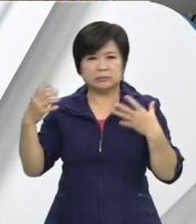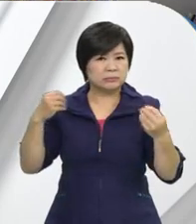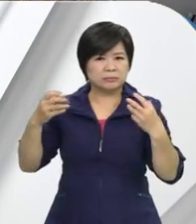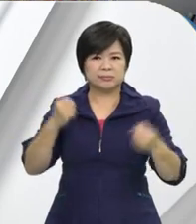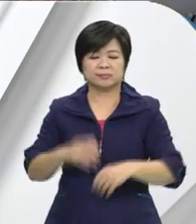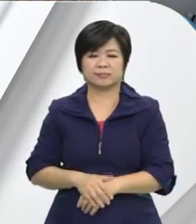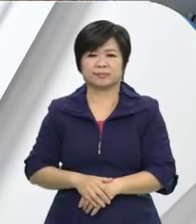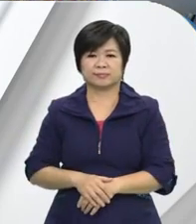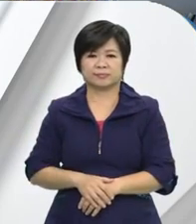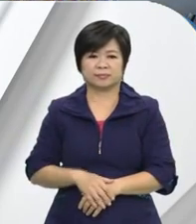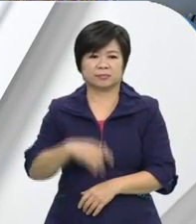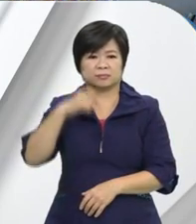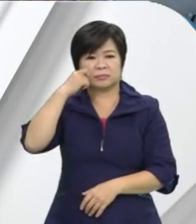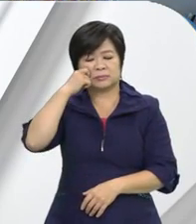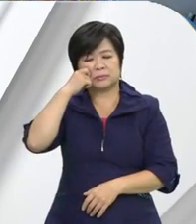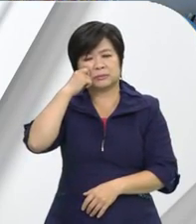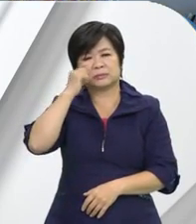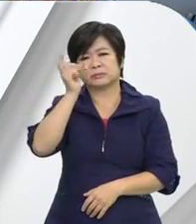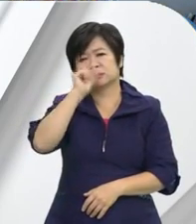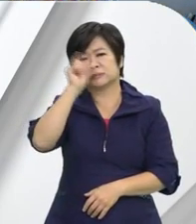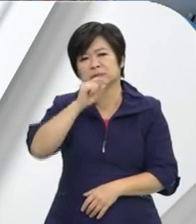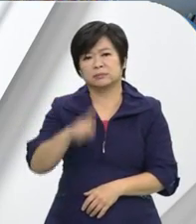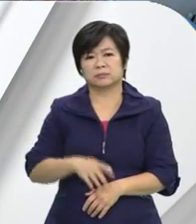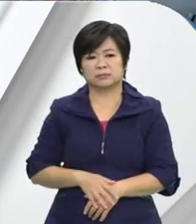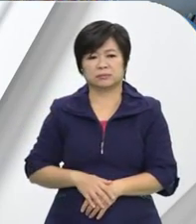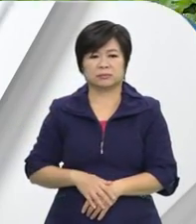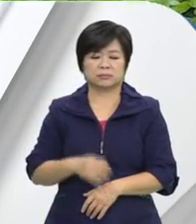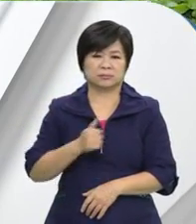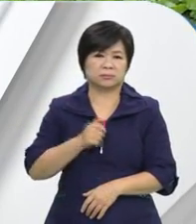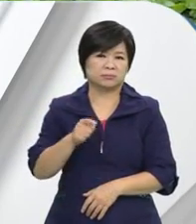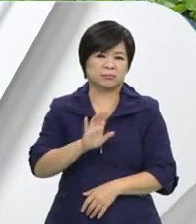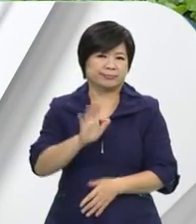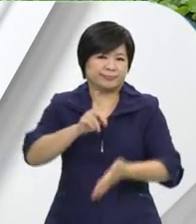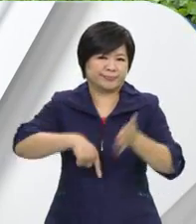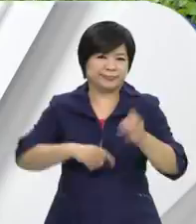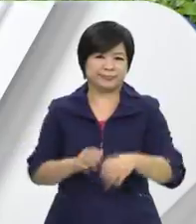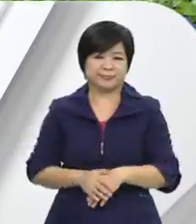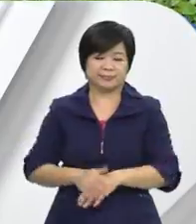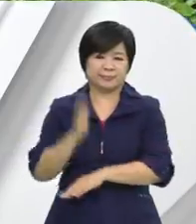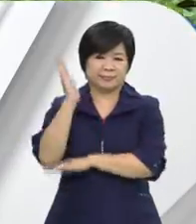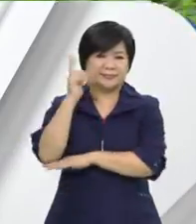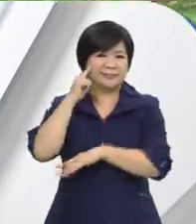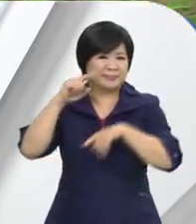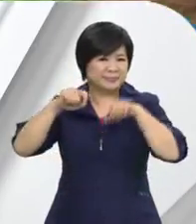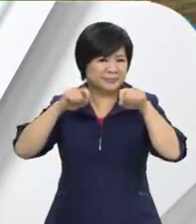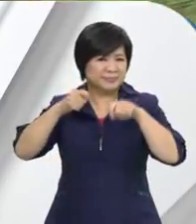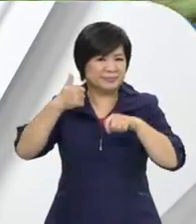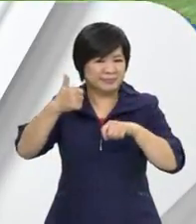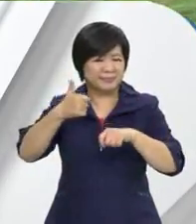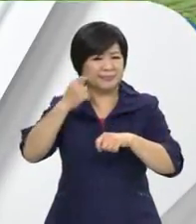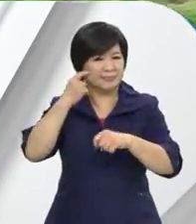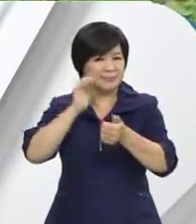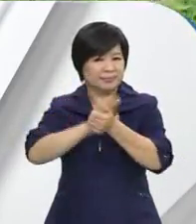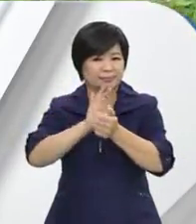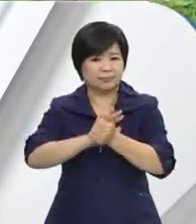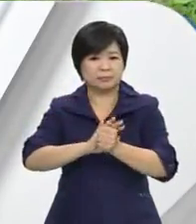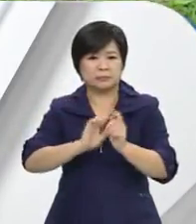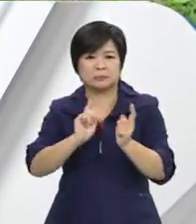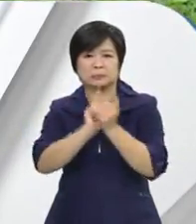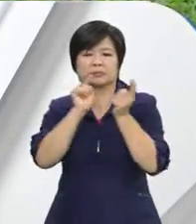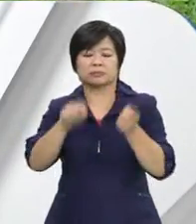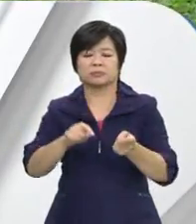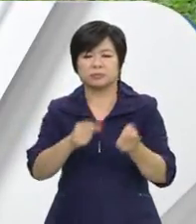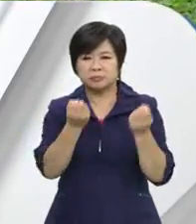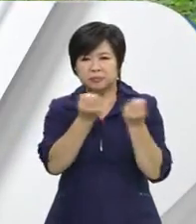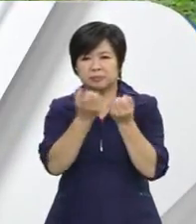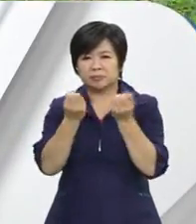哈，又困难重重，实在唔系容易啦。 政府的好意，伊从正经爱做，有多多位，真蛮多位